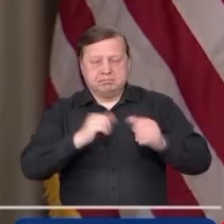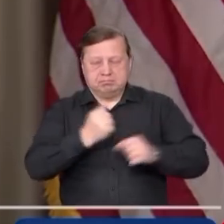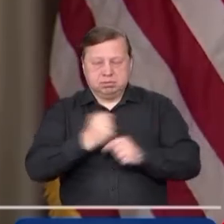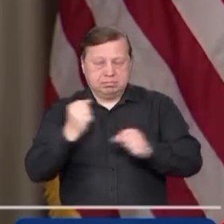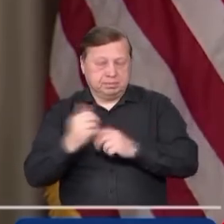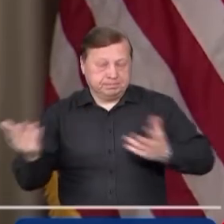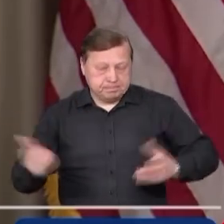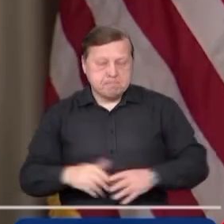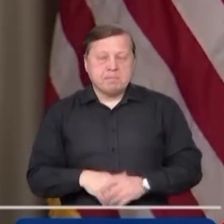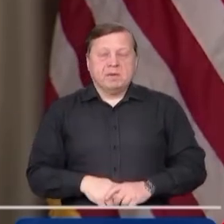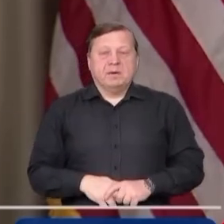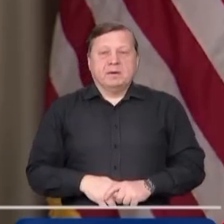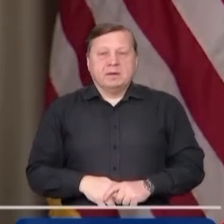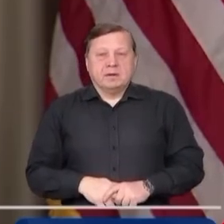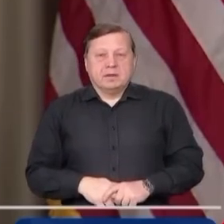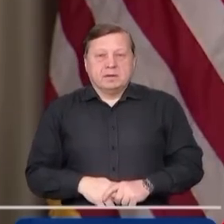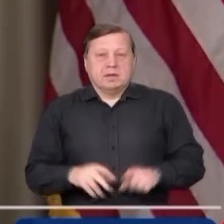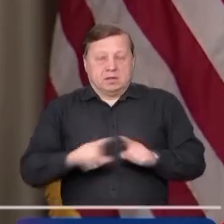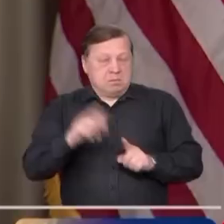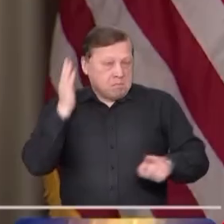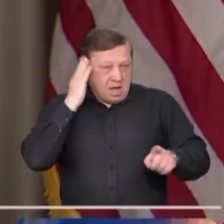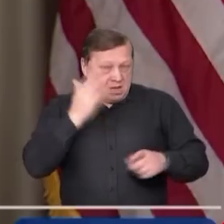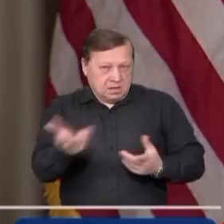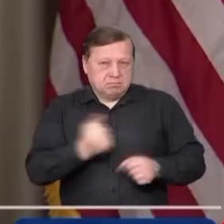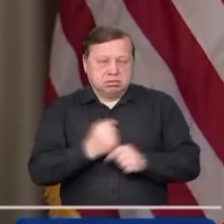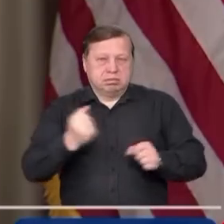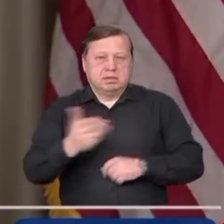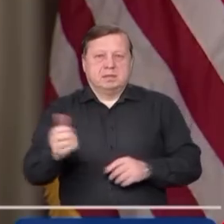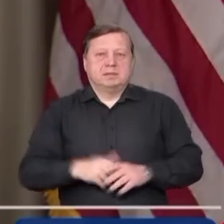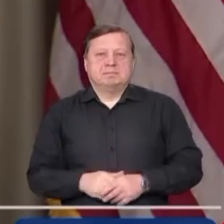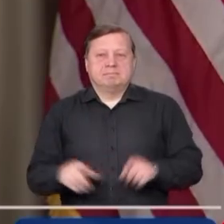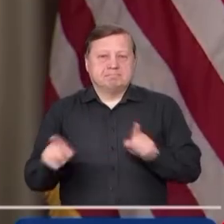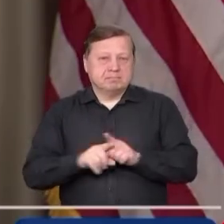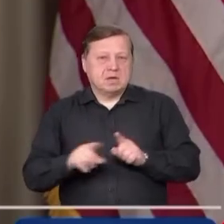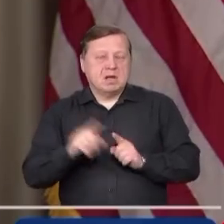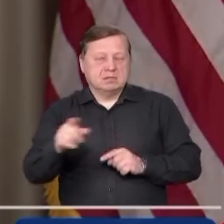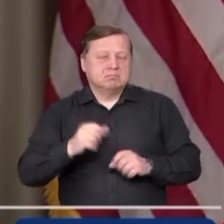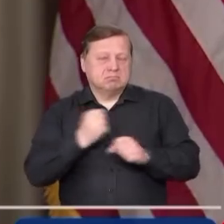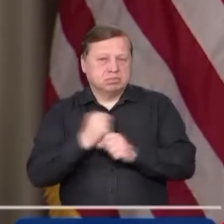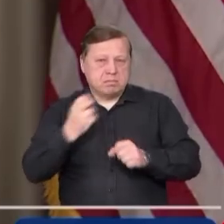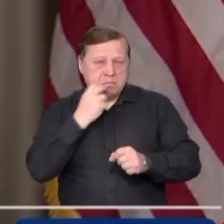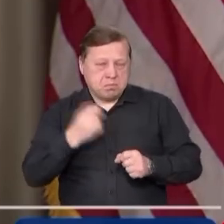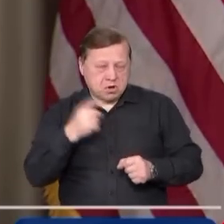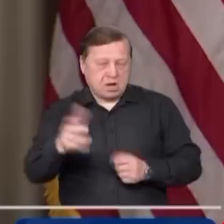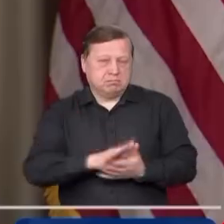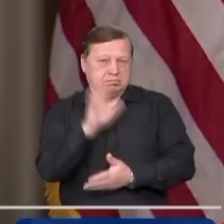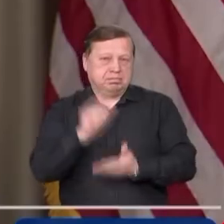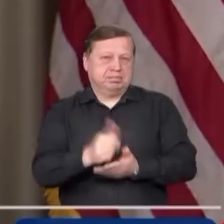infrastruktury, substancji mieszkaniowej, infrastruktury krytycznej. Również straty